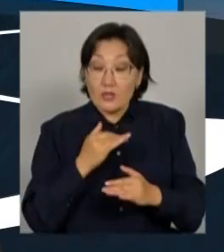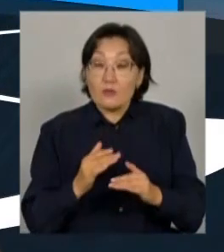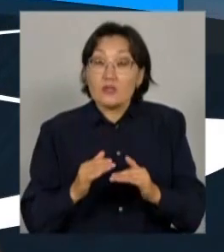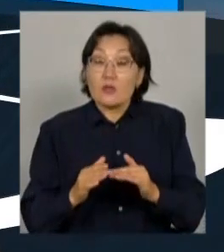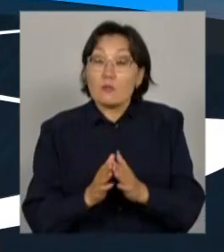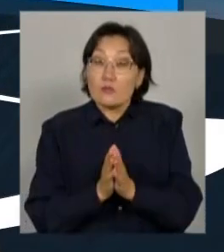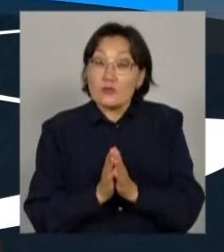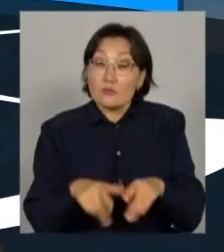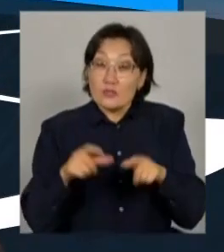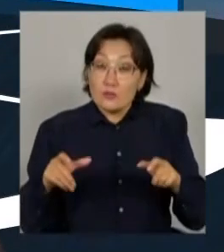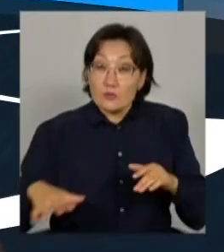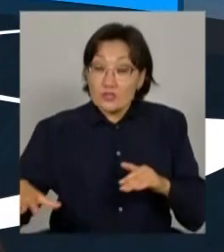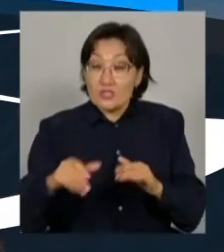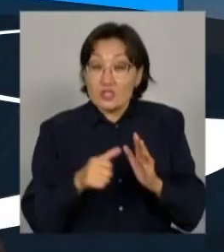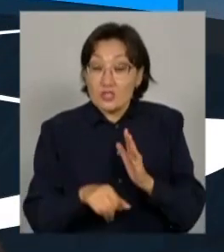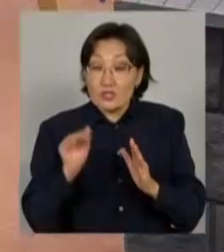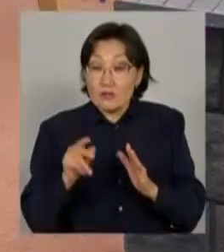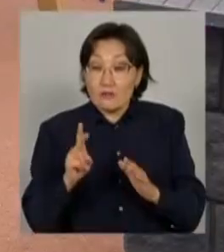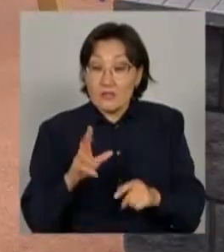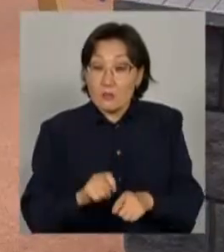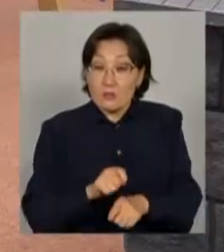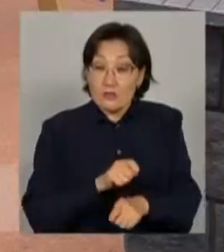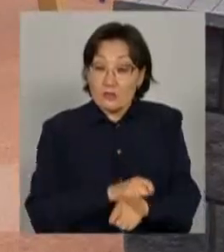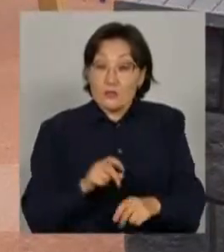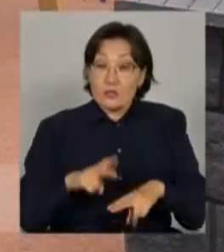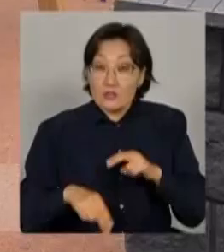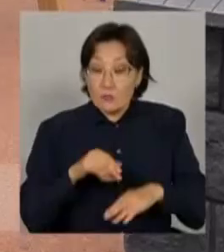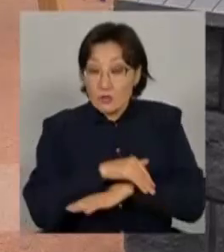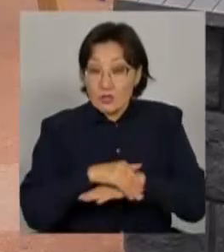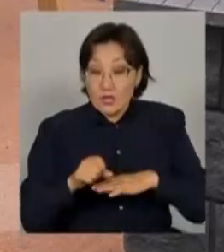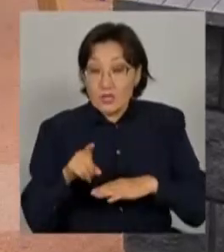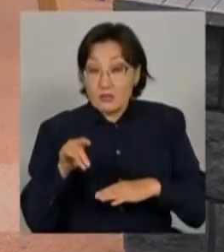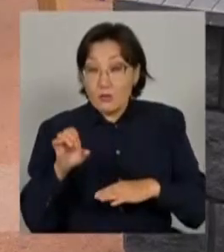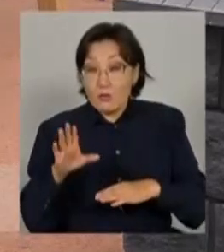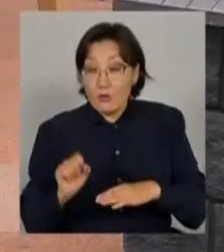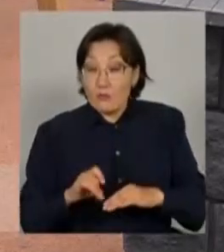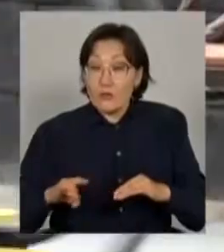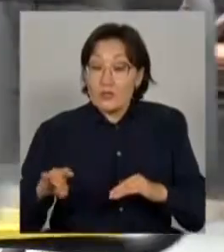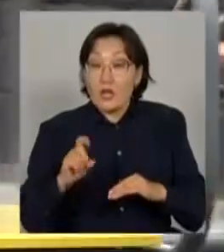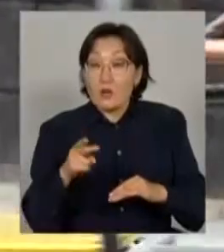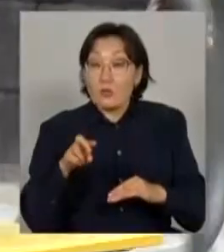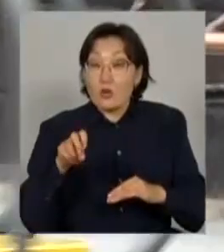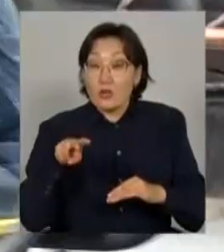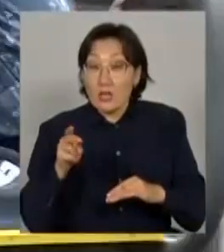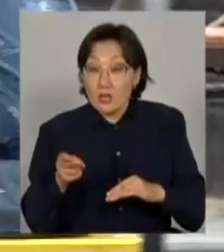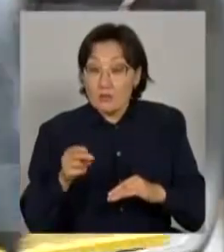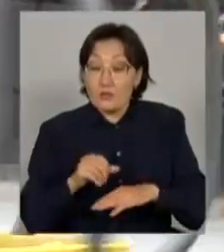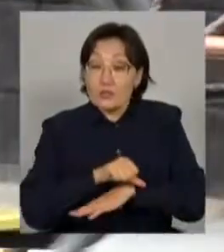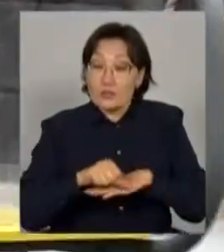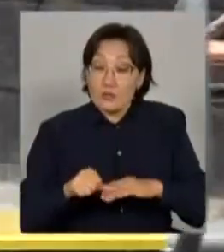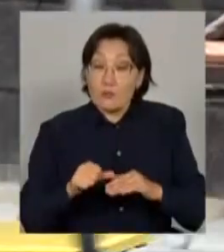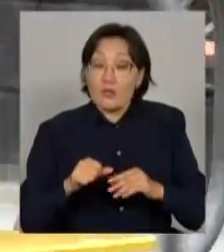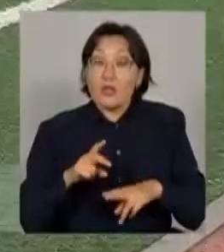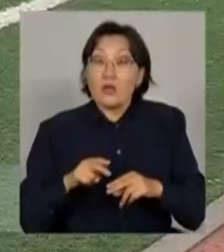жителей. Площадь более 6000 квадратных метров возвели по улице Аханова в микрорайоне Акбулак. На территории